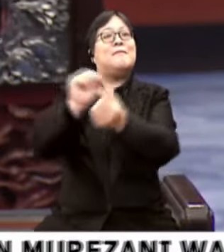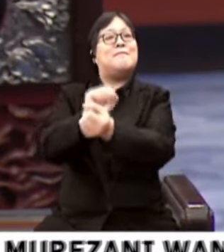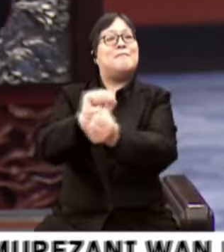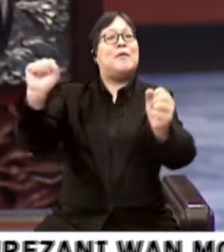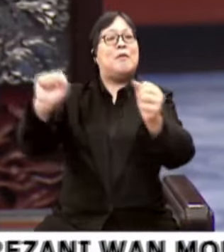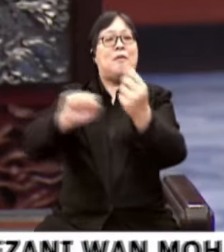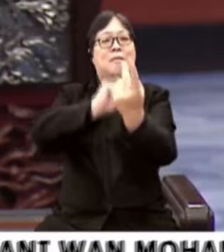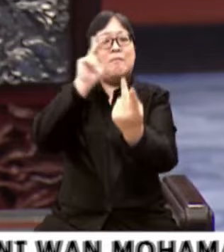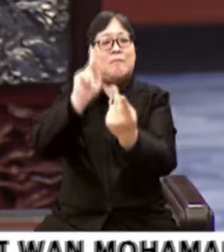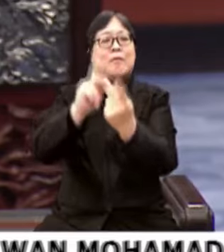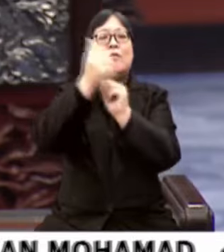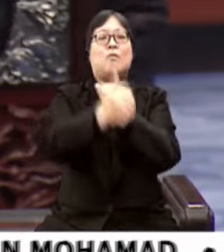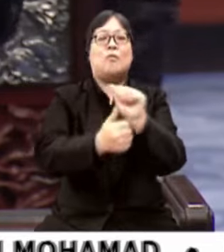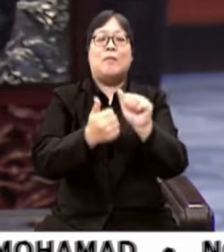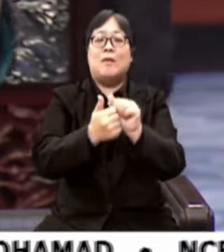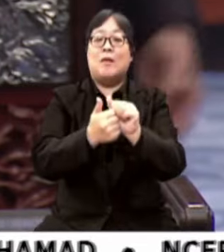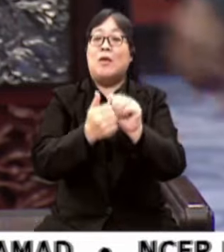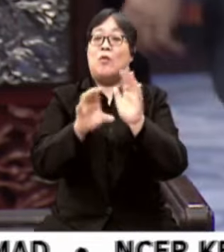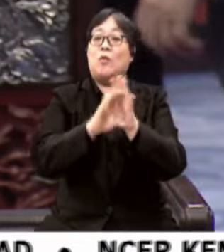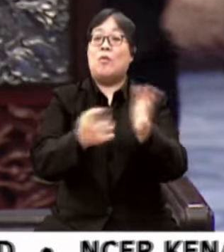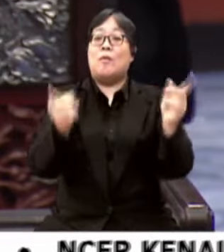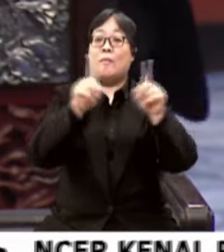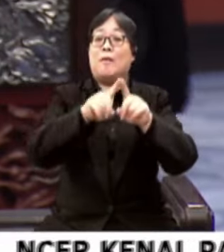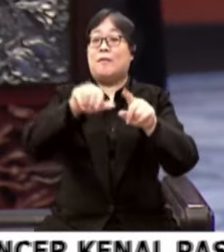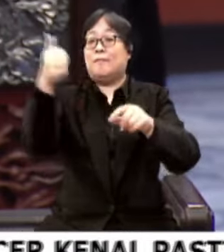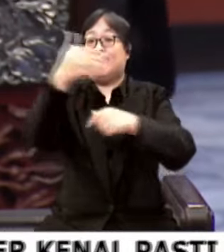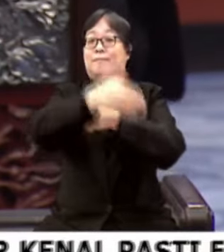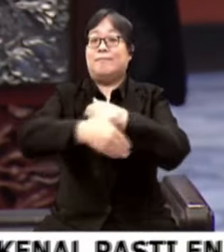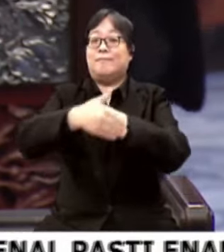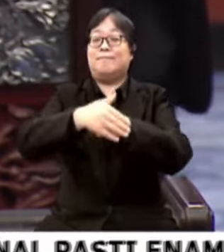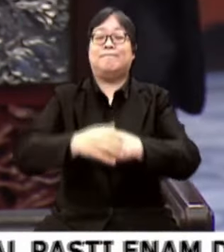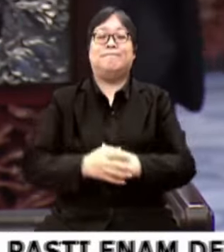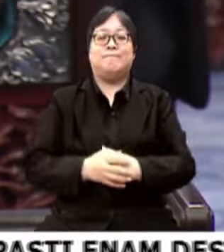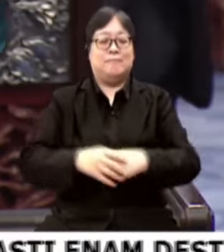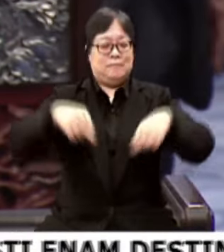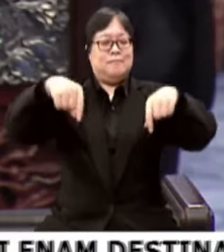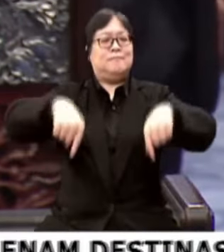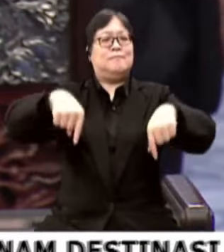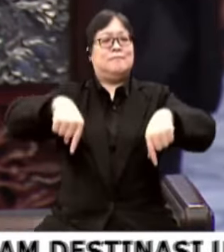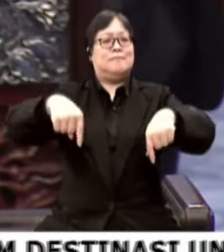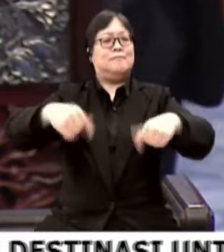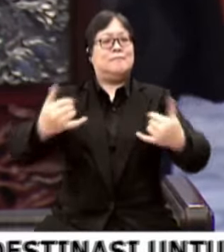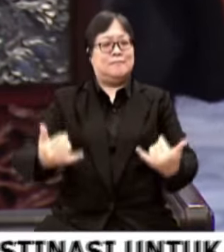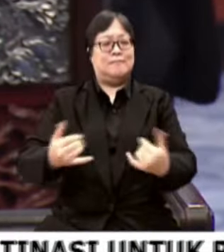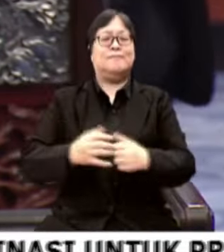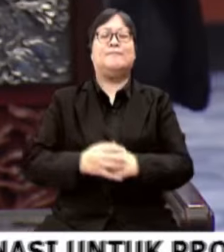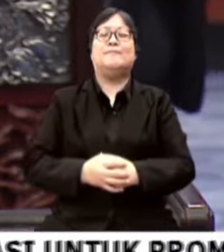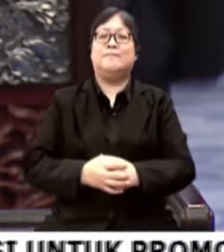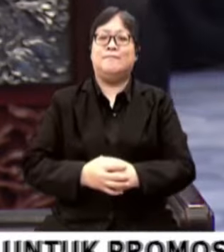secara otomatis seperti yang berlaku pada hal ini yang